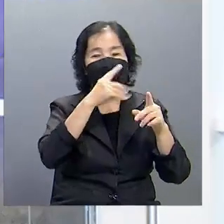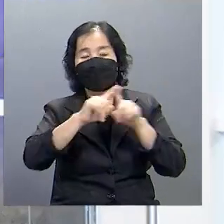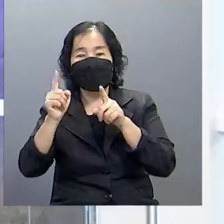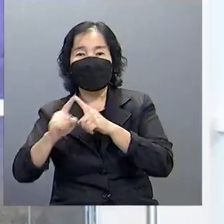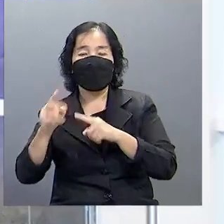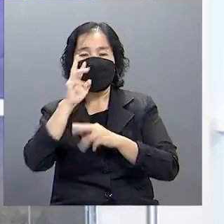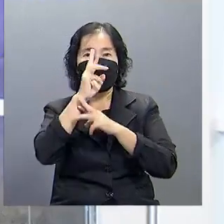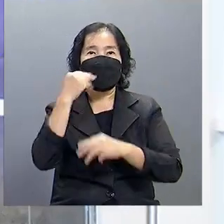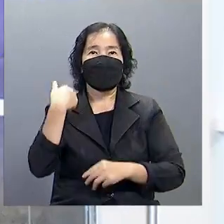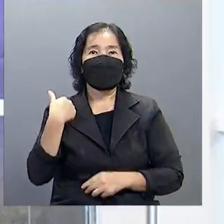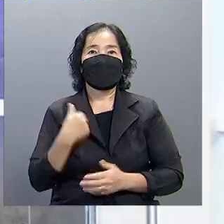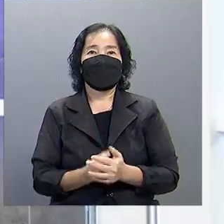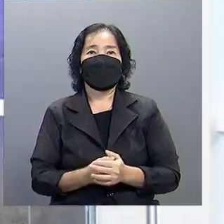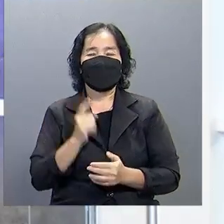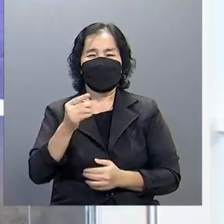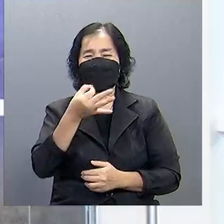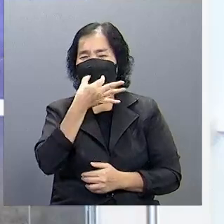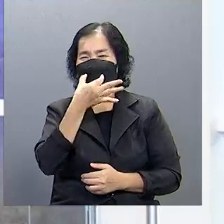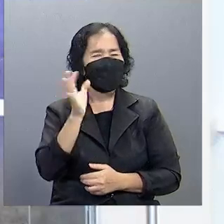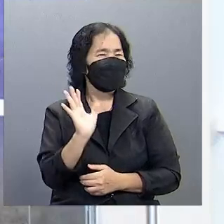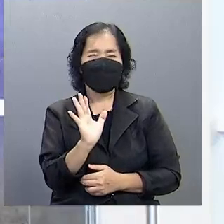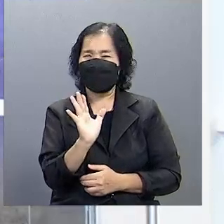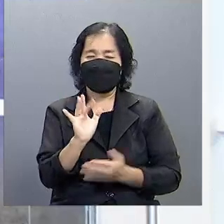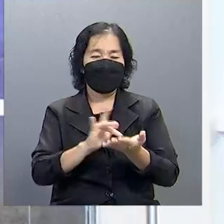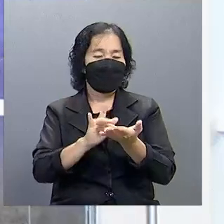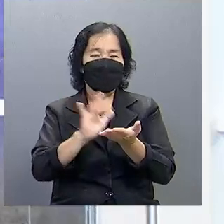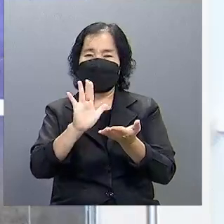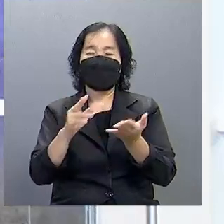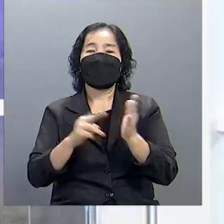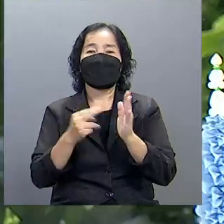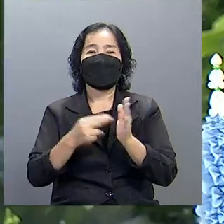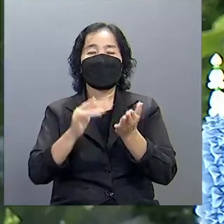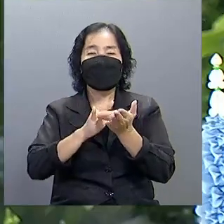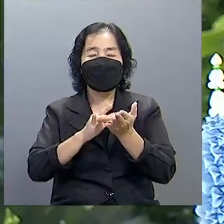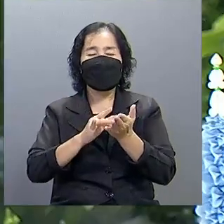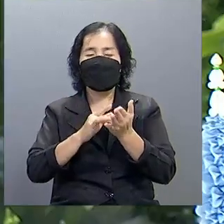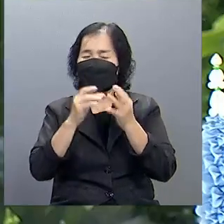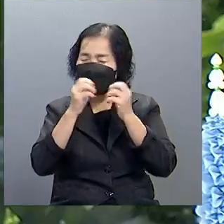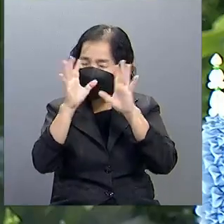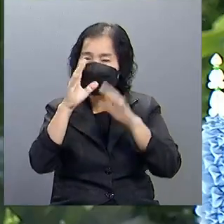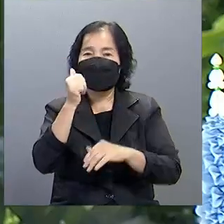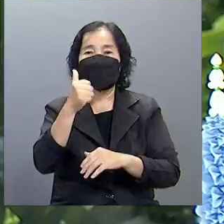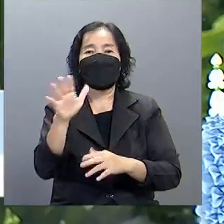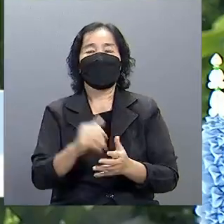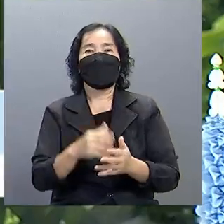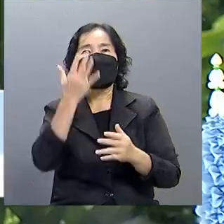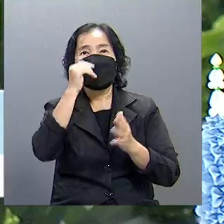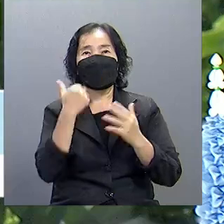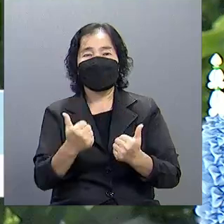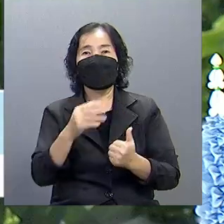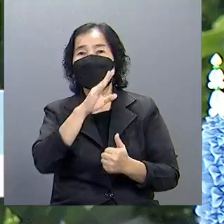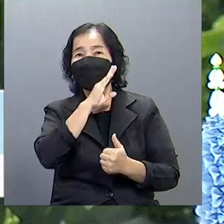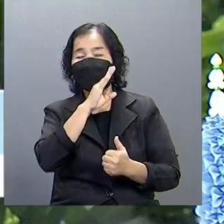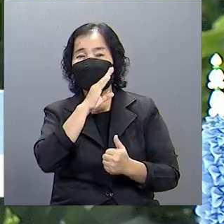อยากไปยุ่งกับยาแต่การว่าความสุขของเรามาอาจจะดึงเราให้ดิ่งต่ำลงไปอีกนะผมคิดว่าถ้าท้ายนี้นะเพราะผมจะฝากก็คือหนึ่งก็คือ